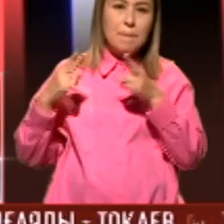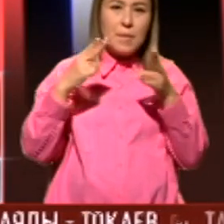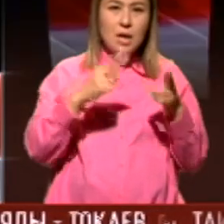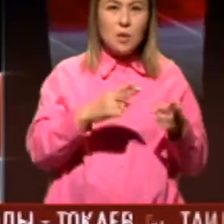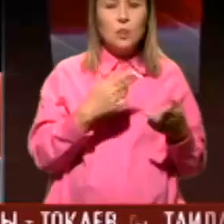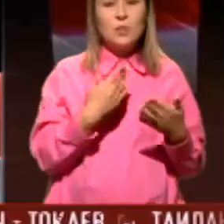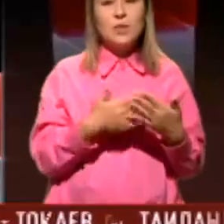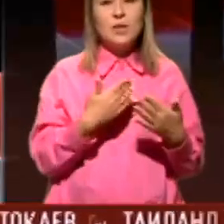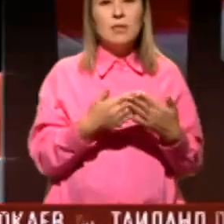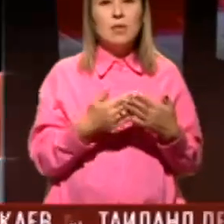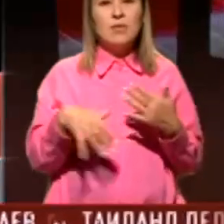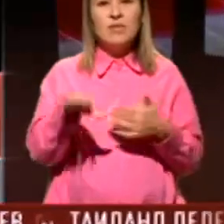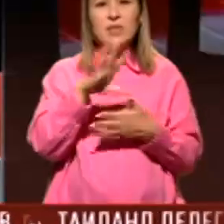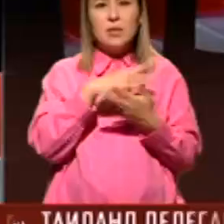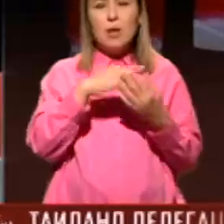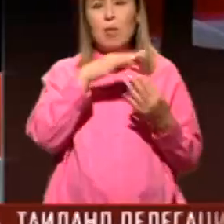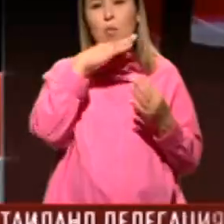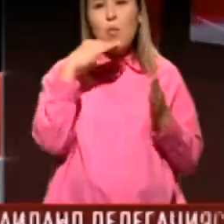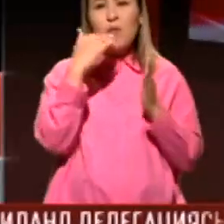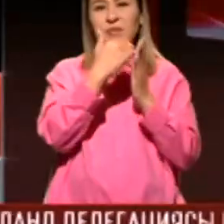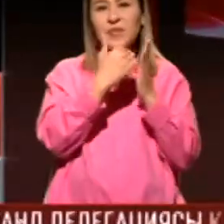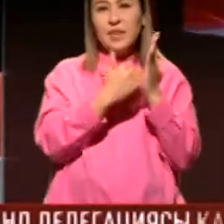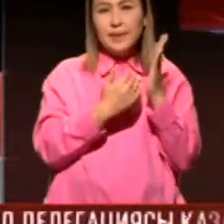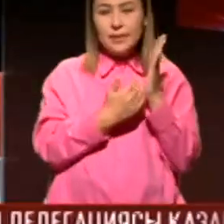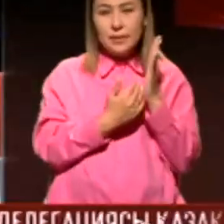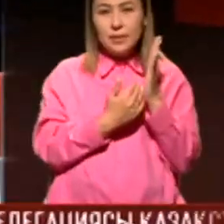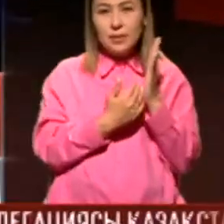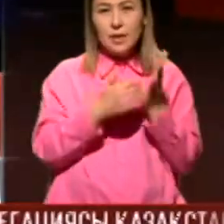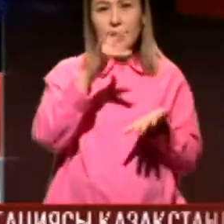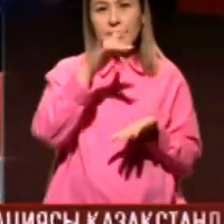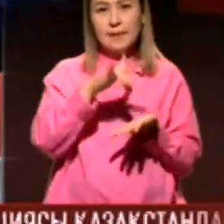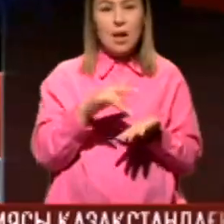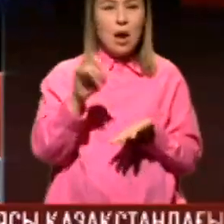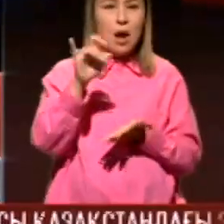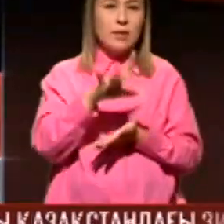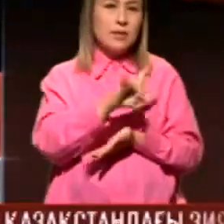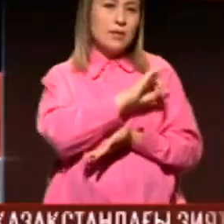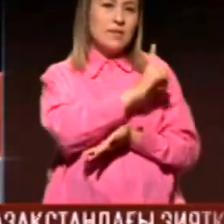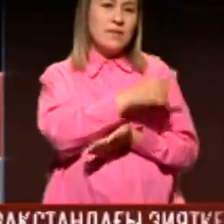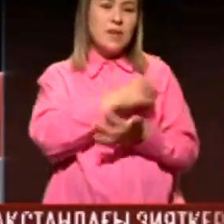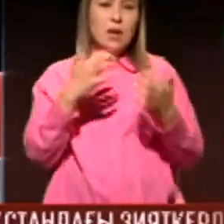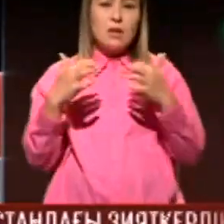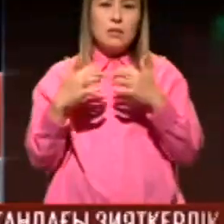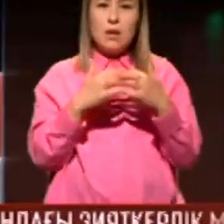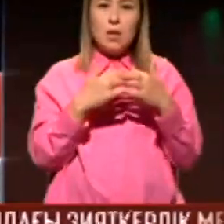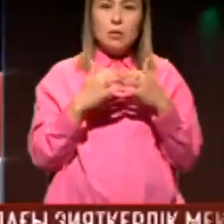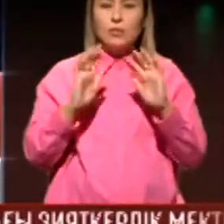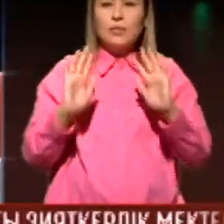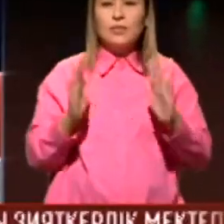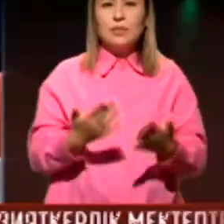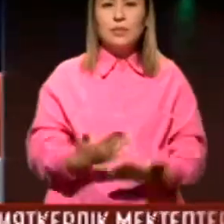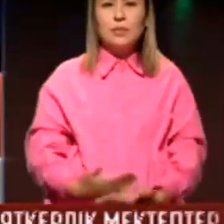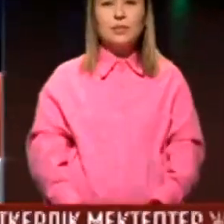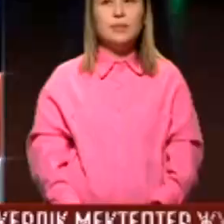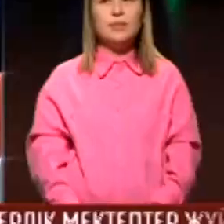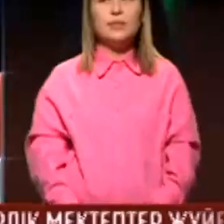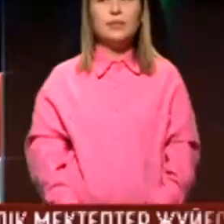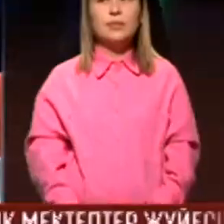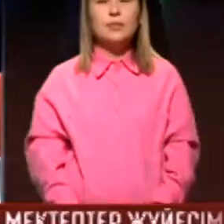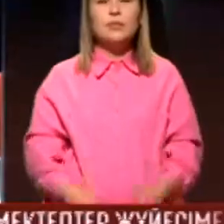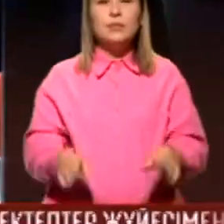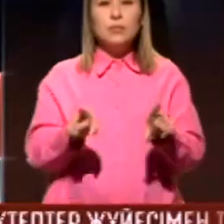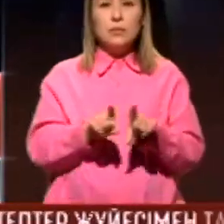мысалға, бұның барлығы көп векторлы саясат деп. Бұл осы Орталық Азияға деген ықпалдың таласуы емес пе деген сұрақ туады керісінше. Ол да бар.